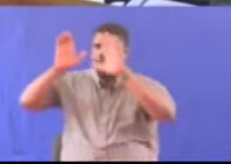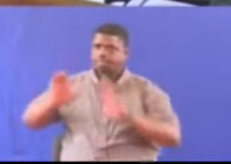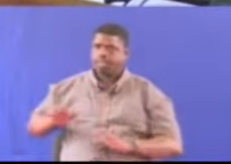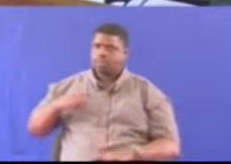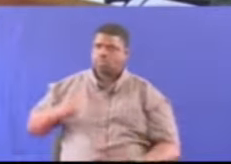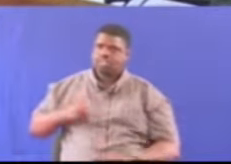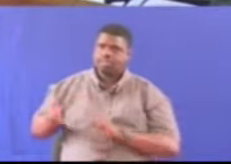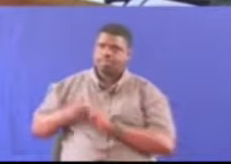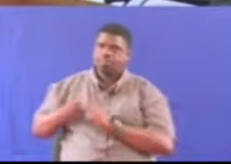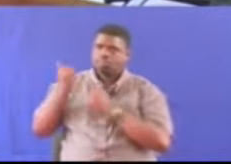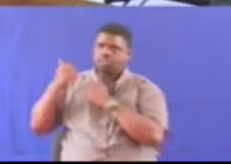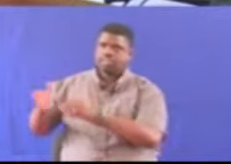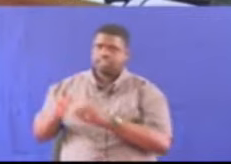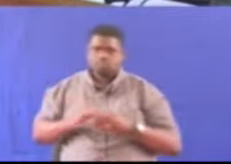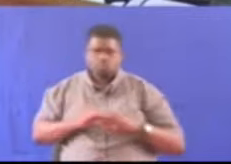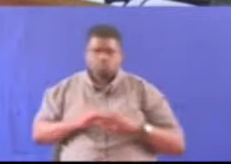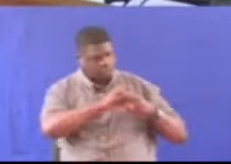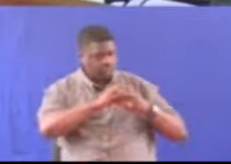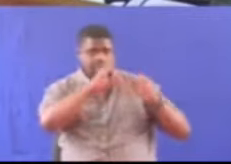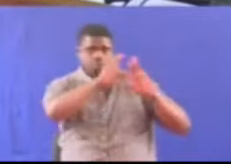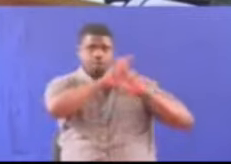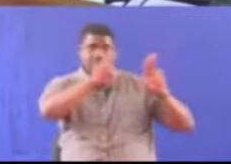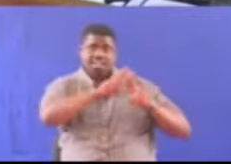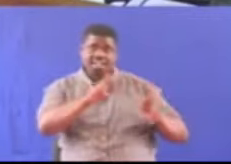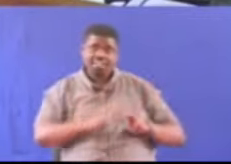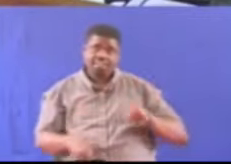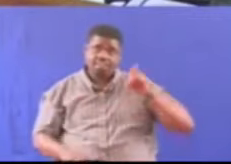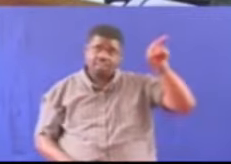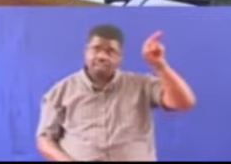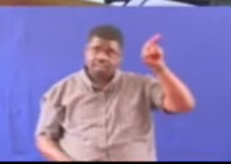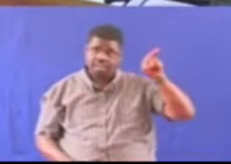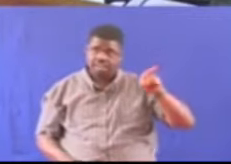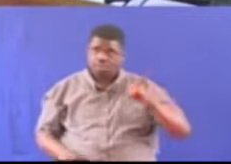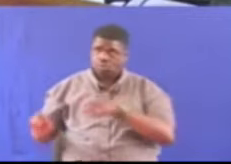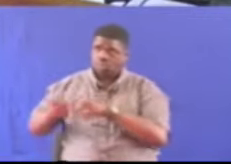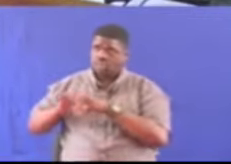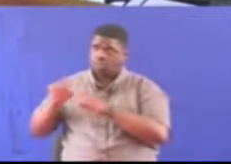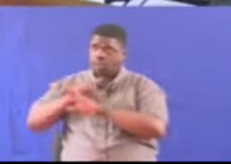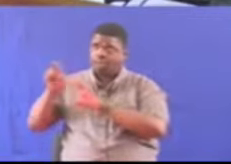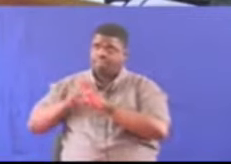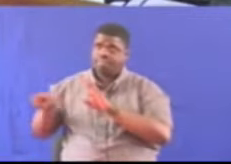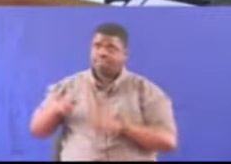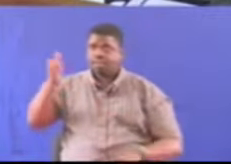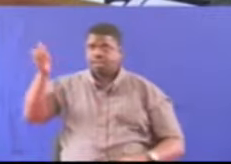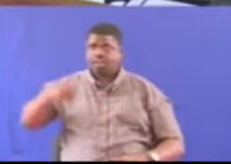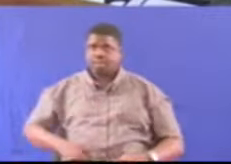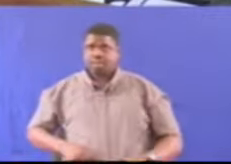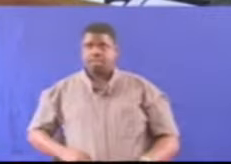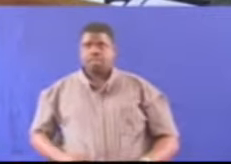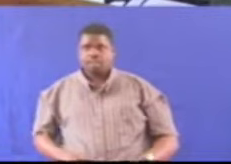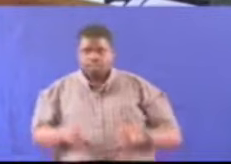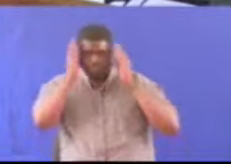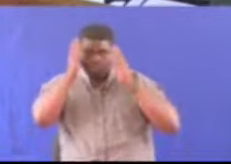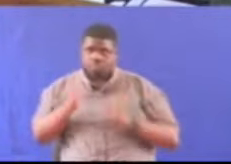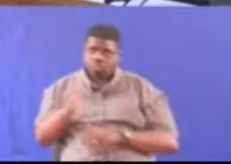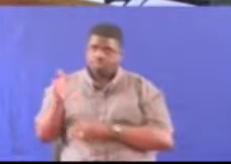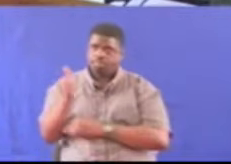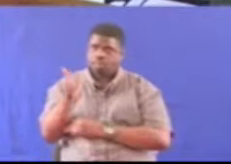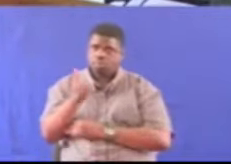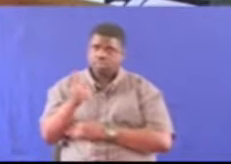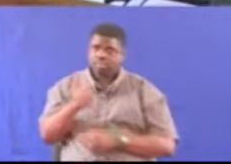ya Mambo ya Nje na Ushirikiano wa Kimataifa, Ushirikiano wa Afrika Mashariki, Mheshimiwa Balozi Hoistem,